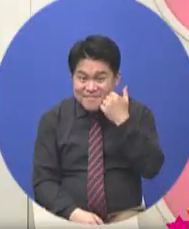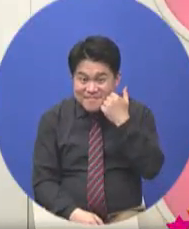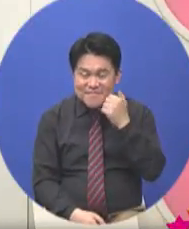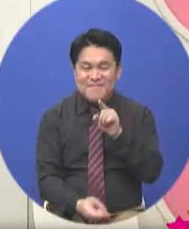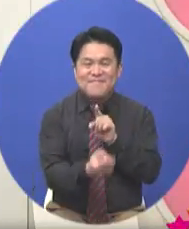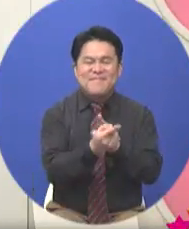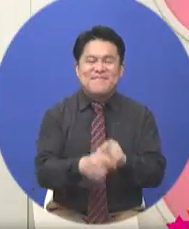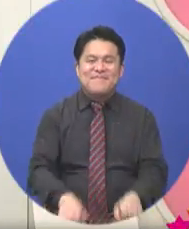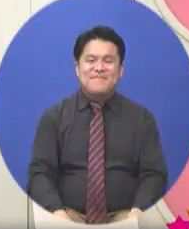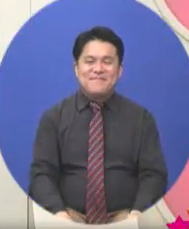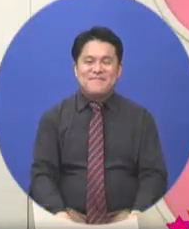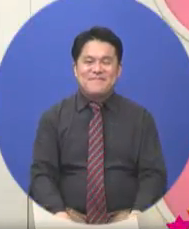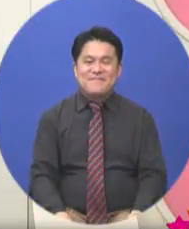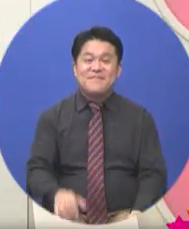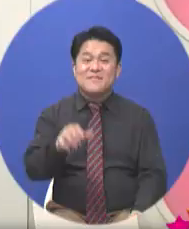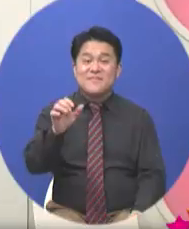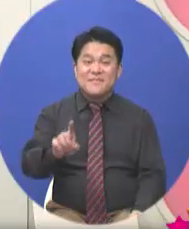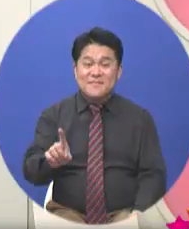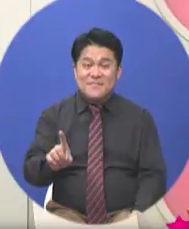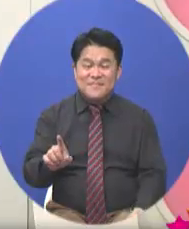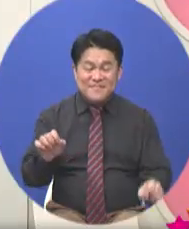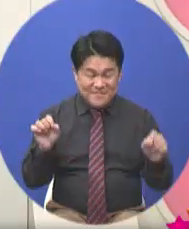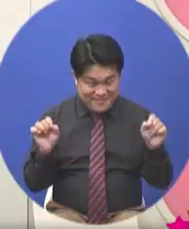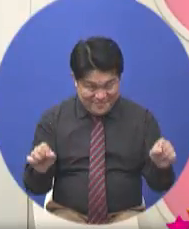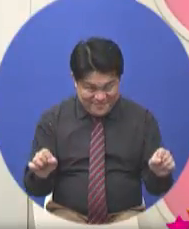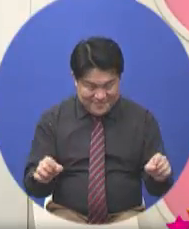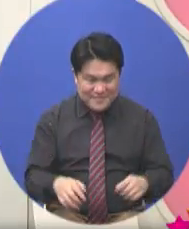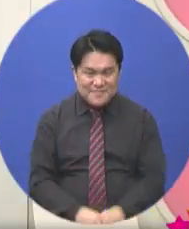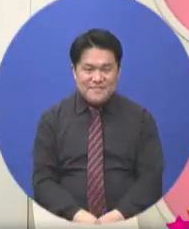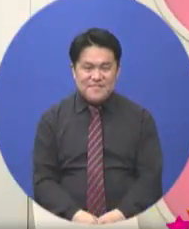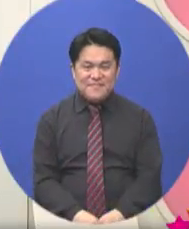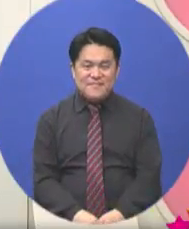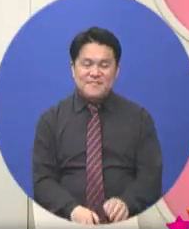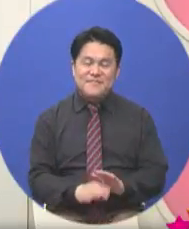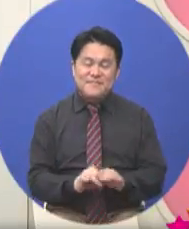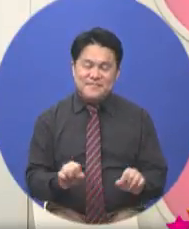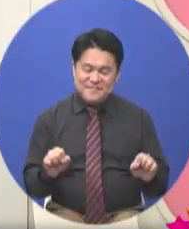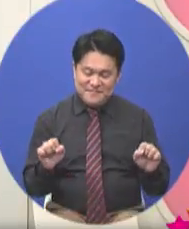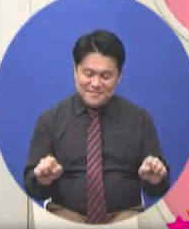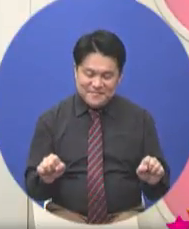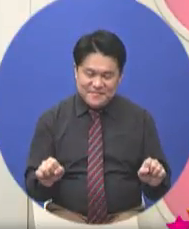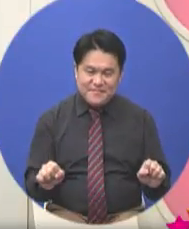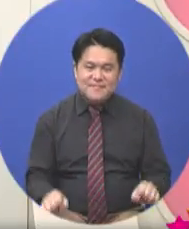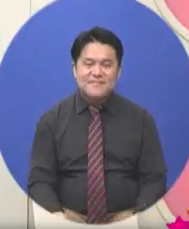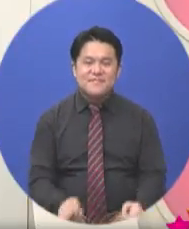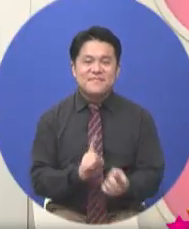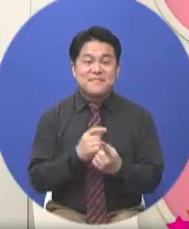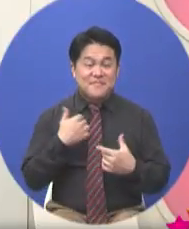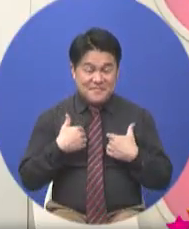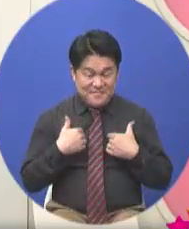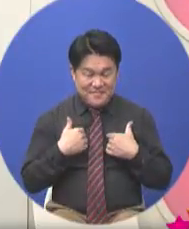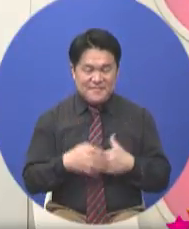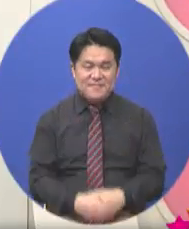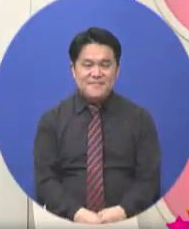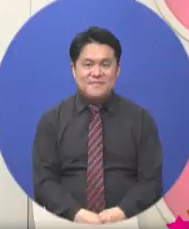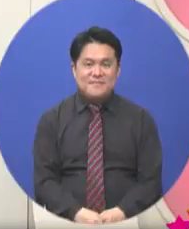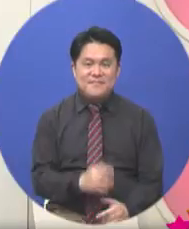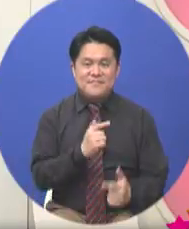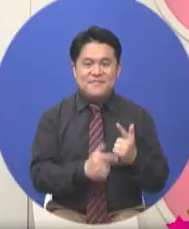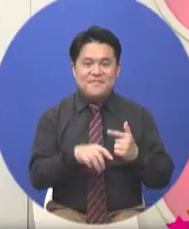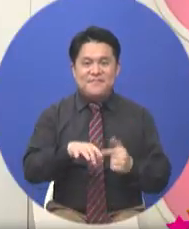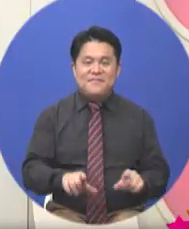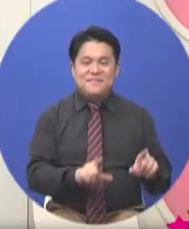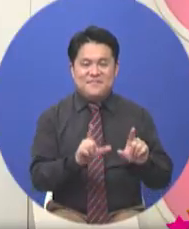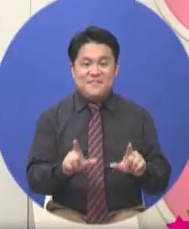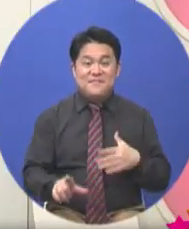또 만나보겠습니다. 어디로 갈까요? 안녕하세요. 안녕하세요. 네, 반갑습니다. 예, 목포에